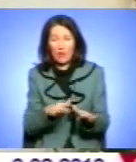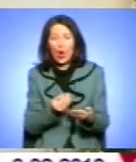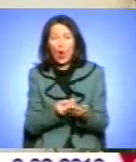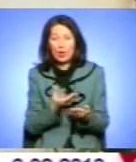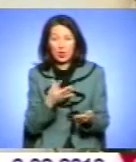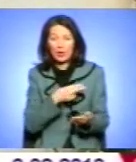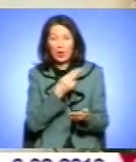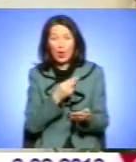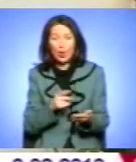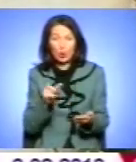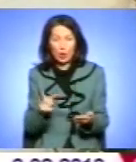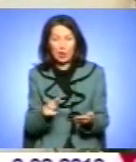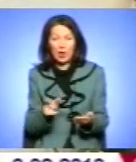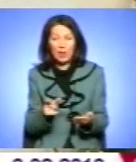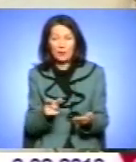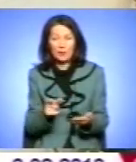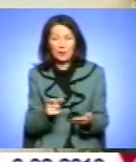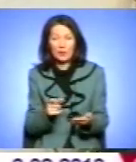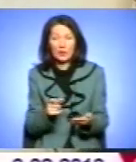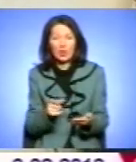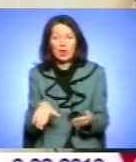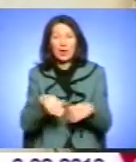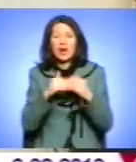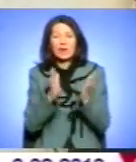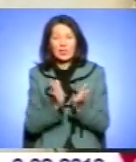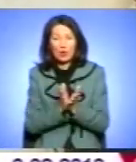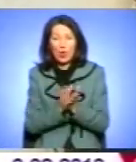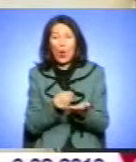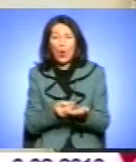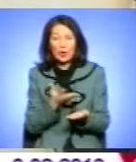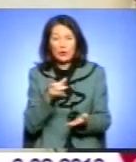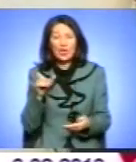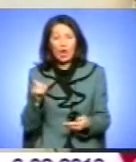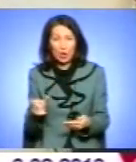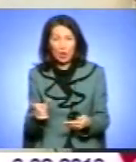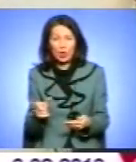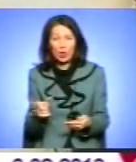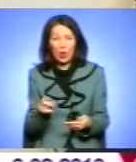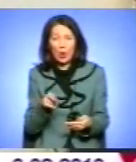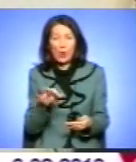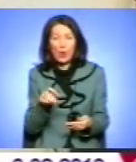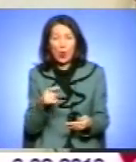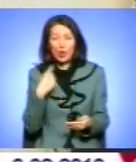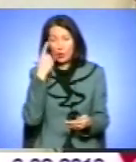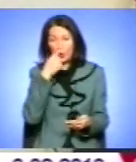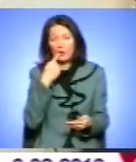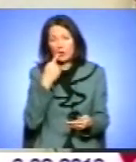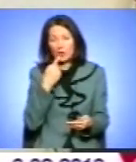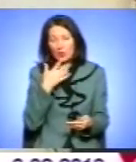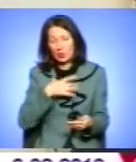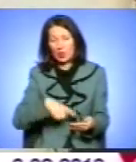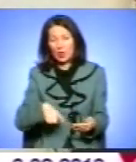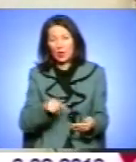оцінювати художника. Та в цілому оцінювати людину по зовнішності, чи по